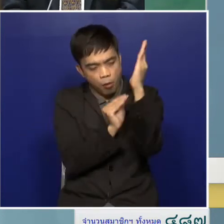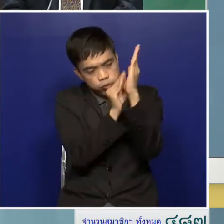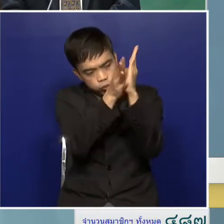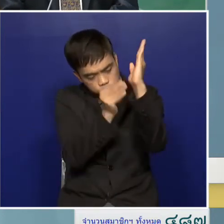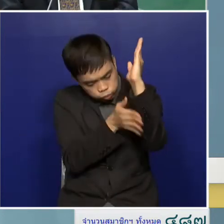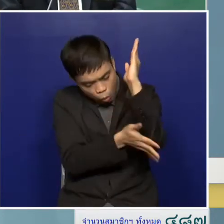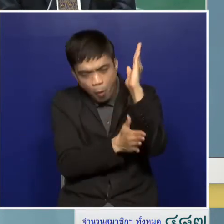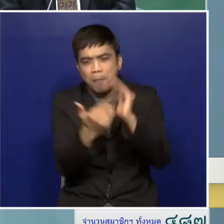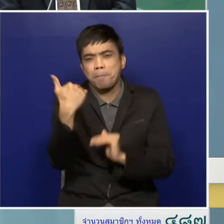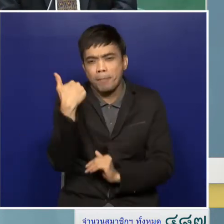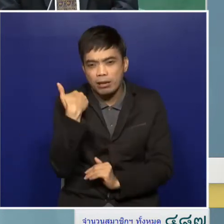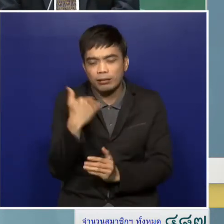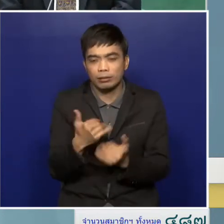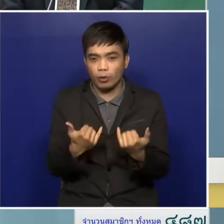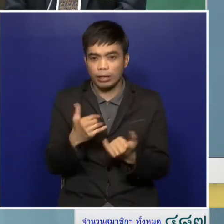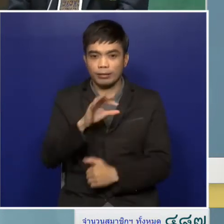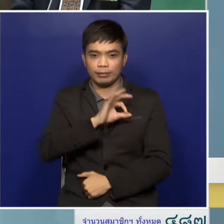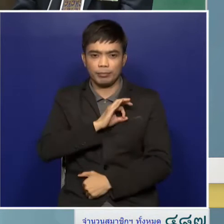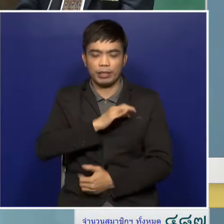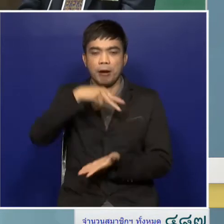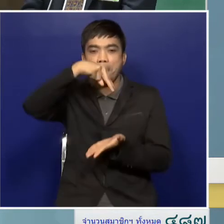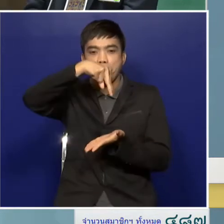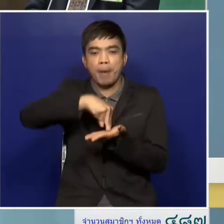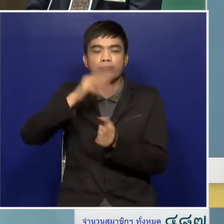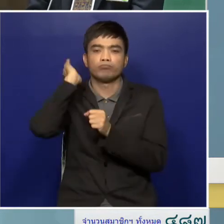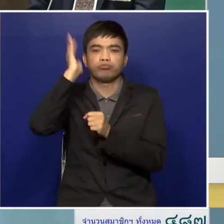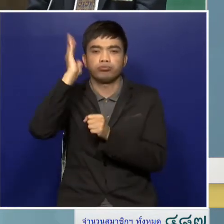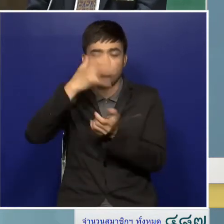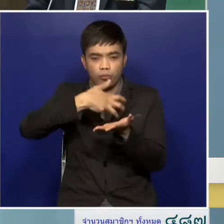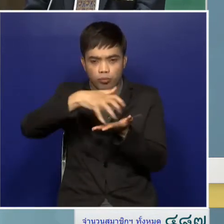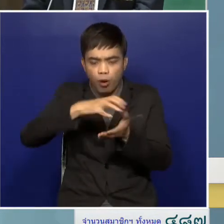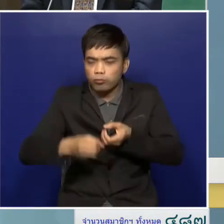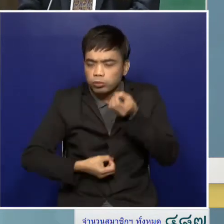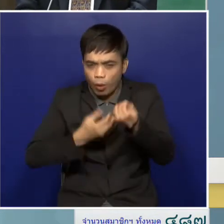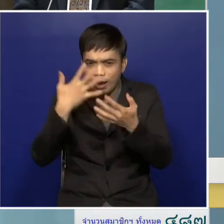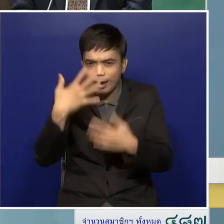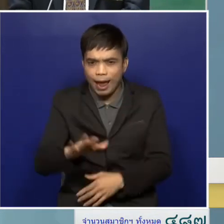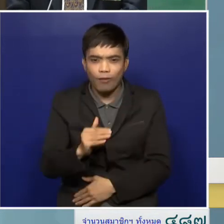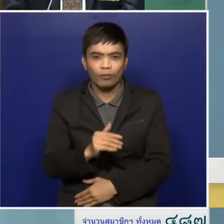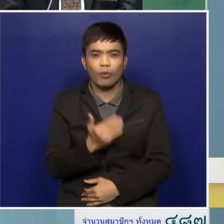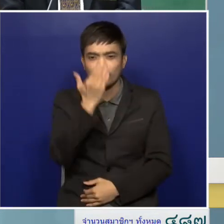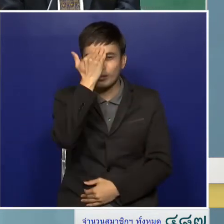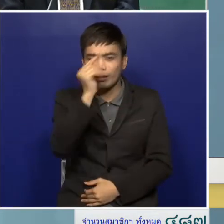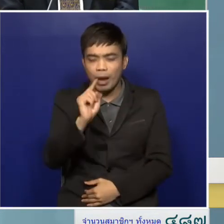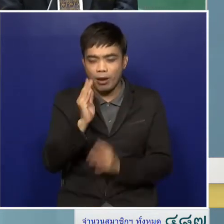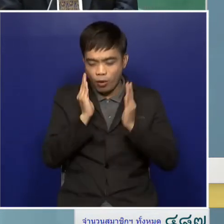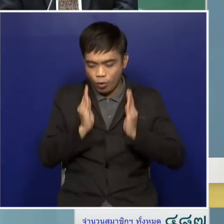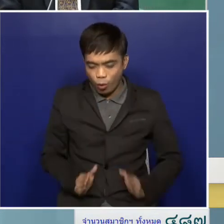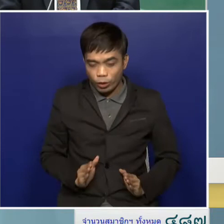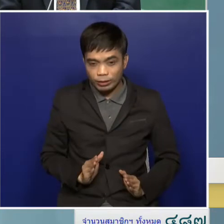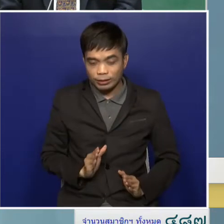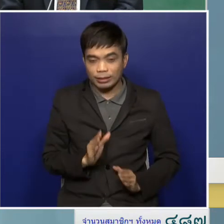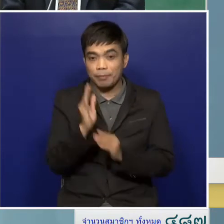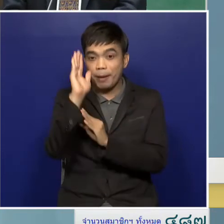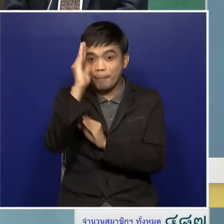เมื่อสักครู่เพื่อนสมาชิกก็ได้พี่ปลาแล้วว่าเดิมทีและผู้ที่ติดยาเพื่อกระท่อม